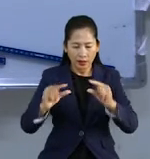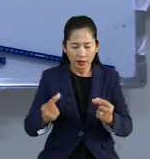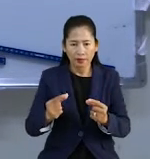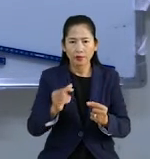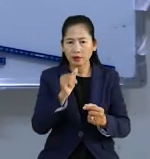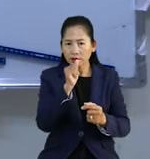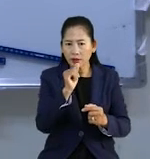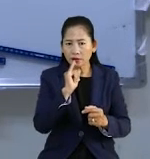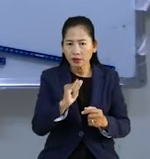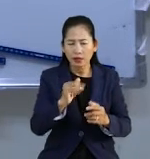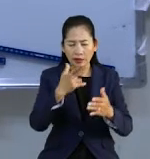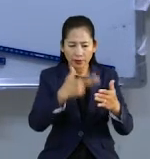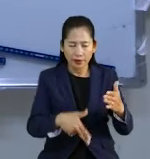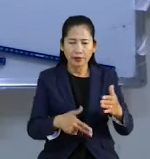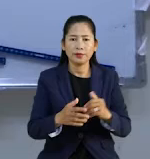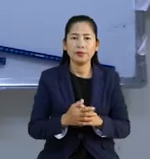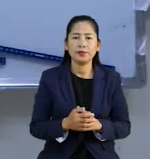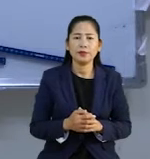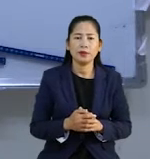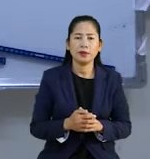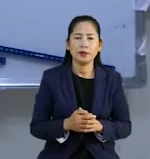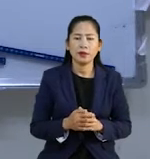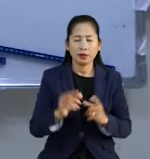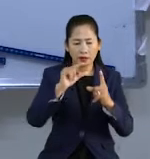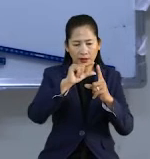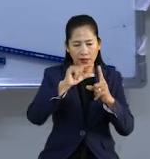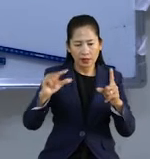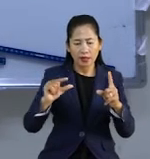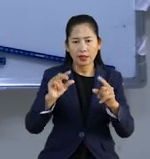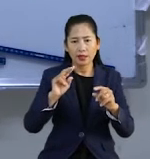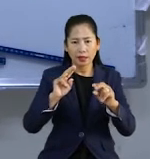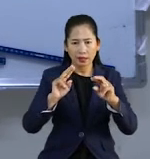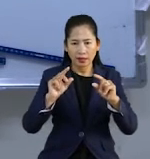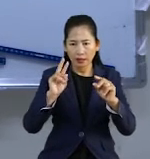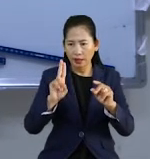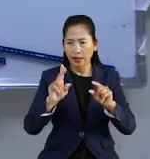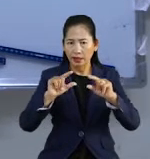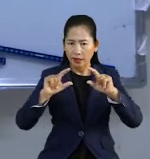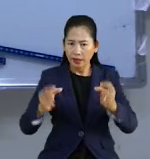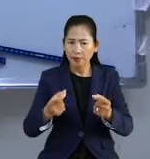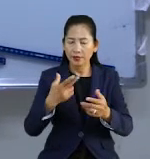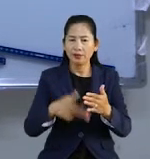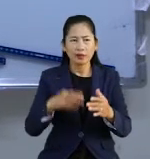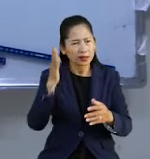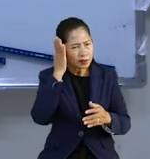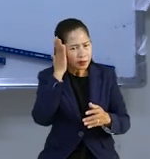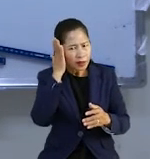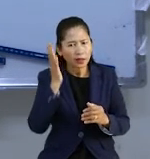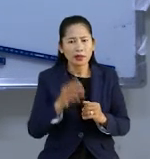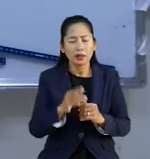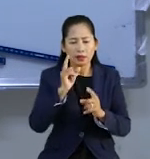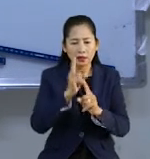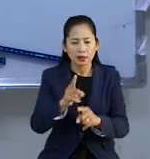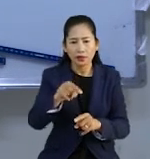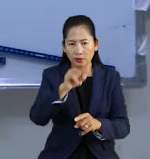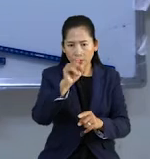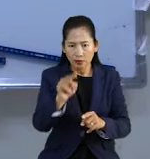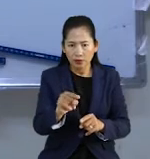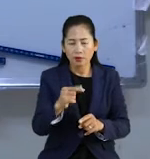គឺជាអ្វីកិរិយាអកម្មគឺជាអ្វីកូននៅចាំបានទេកូនឆ្លើយនឹងសំ